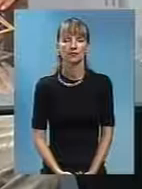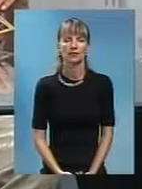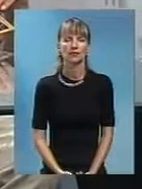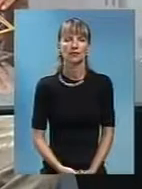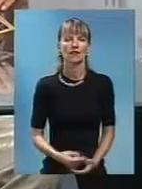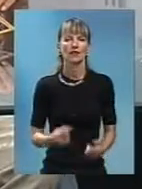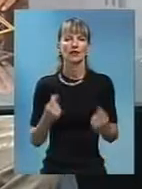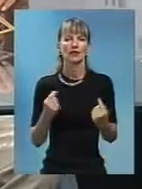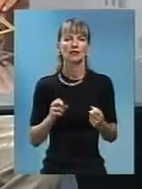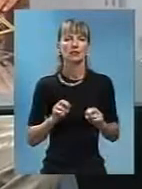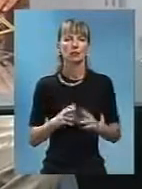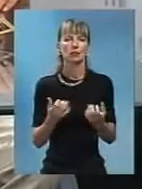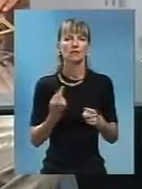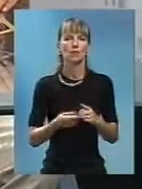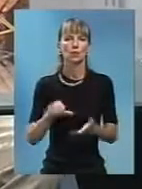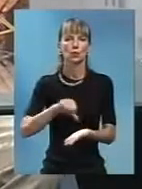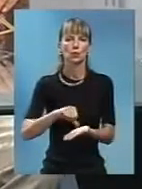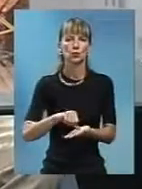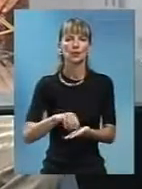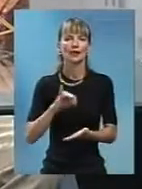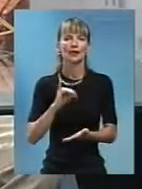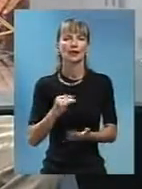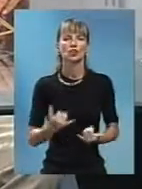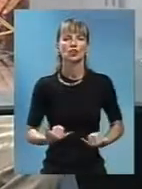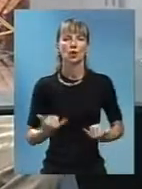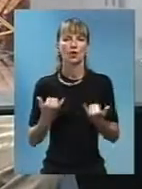Величезні зірки брали в цьому участь, в тому числі і шановний